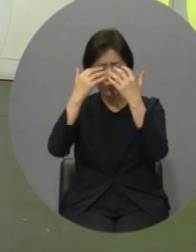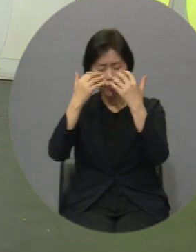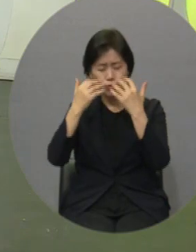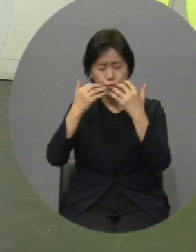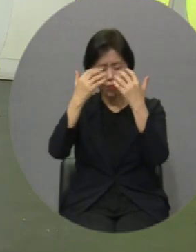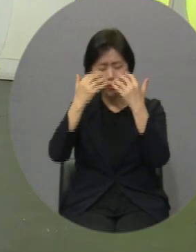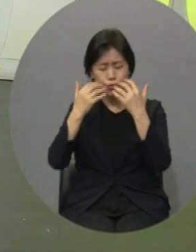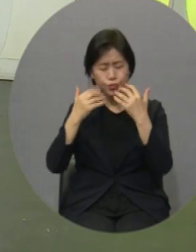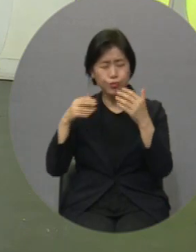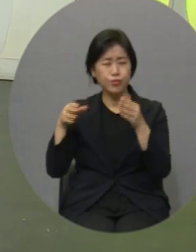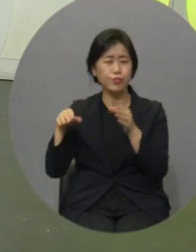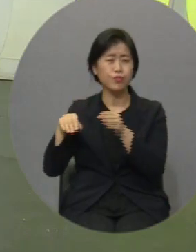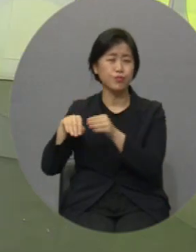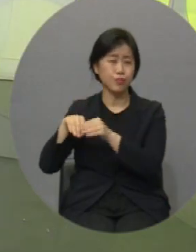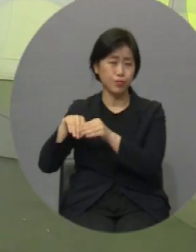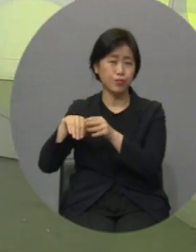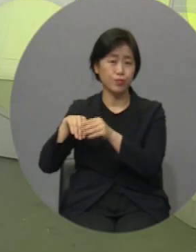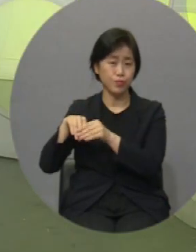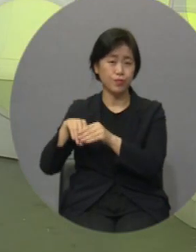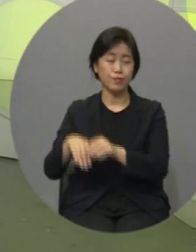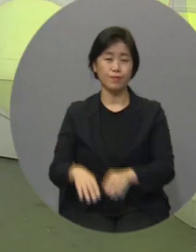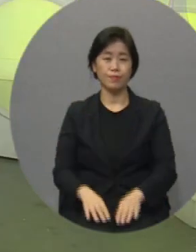다져놓는단다.